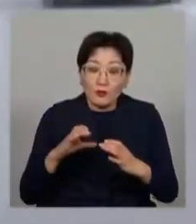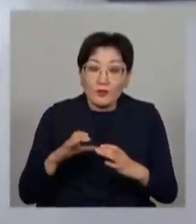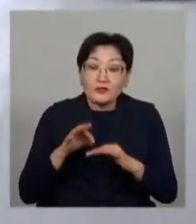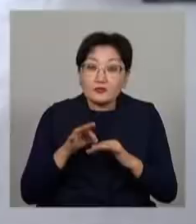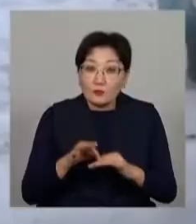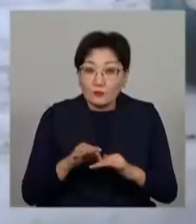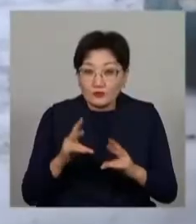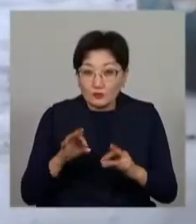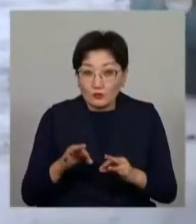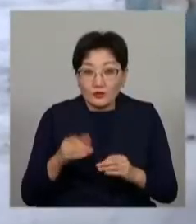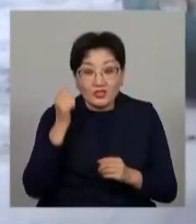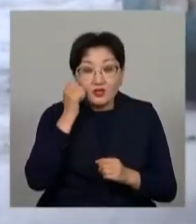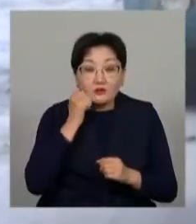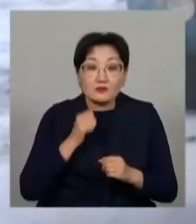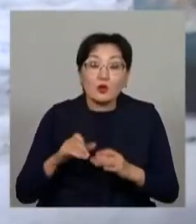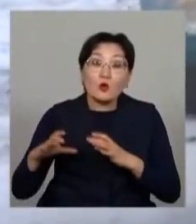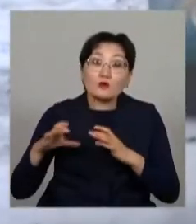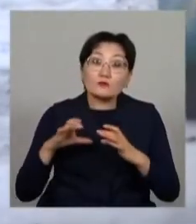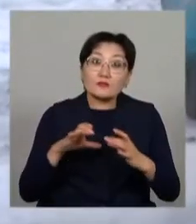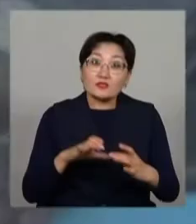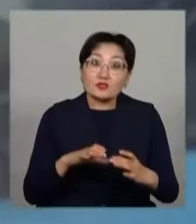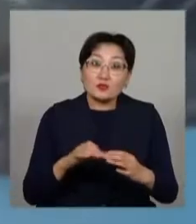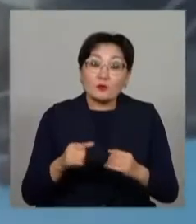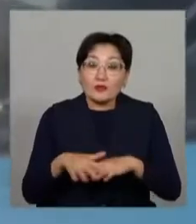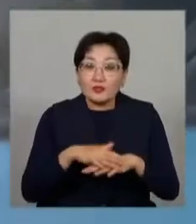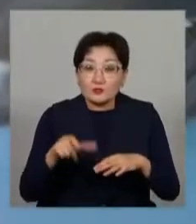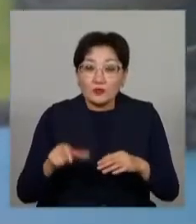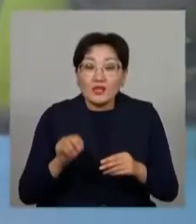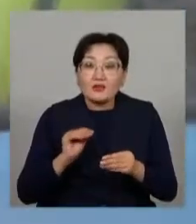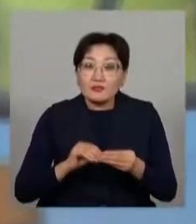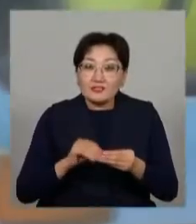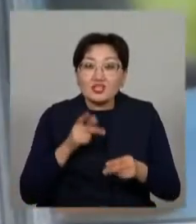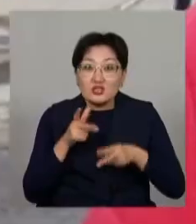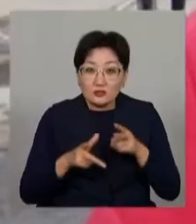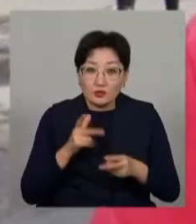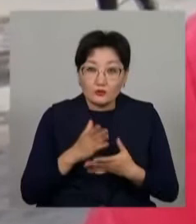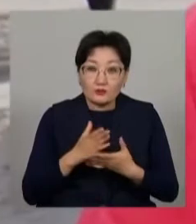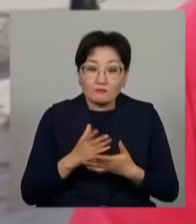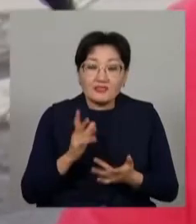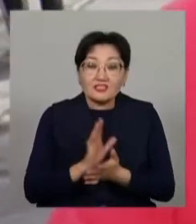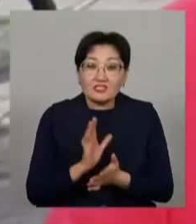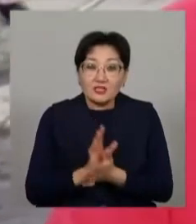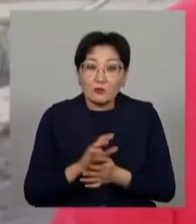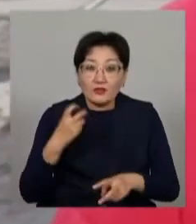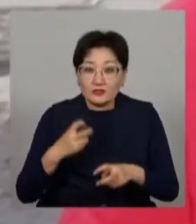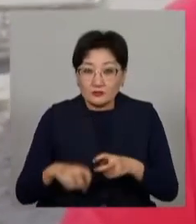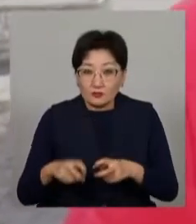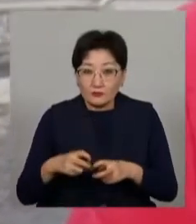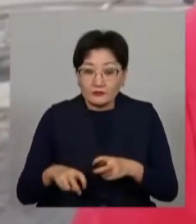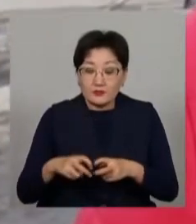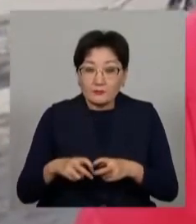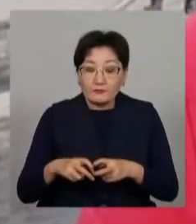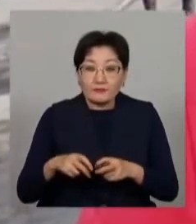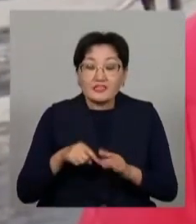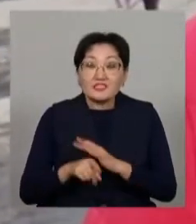тасымалдайды. Алайда әбден тозығы жеткен қоғамдық көліктерге тұрғындар жиі сын айтады. Грязные, ломаные. Автобустардың